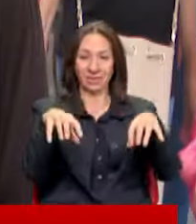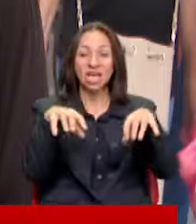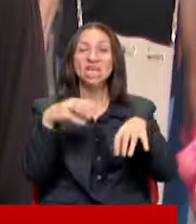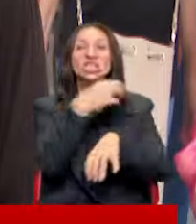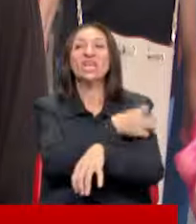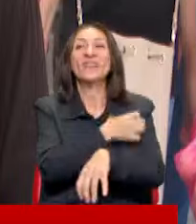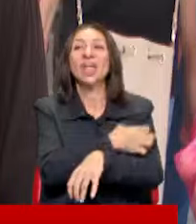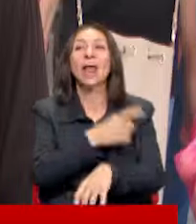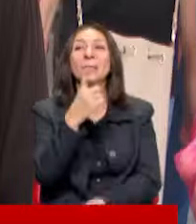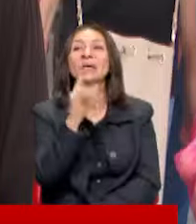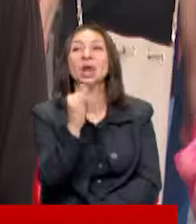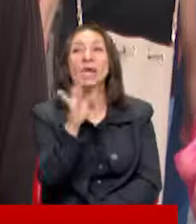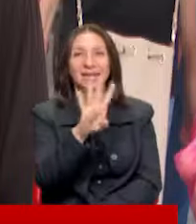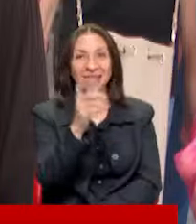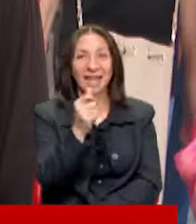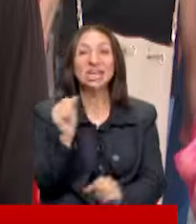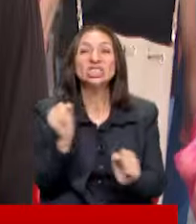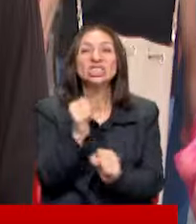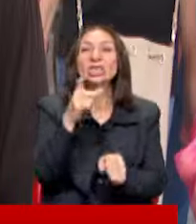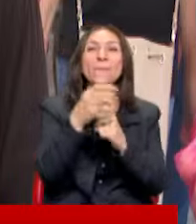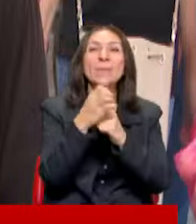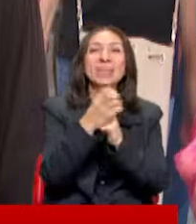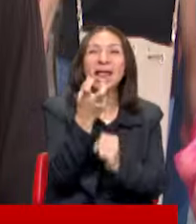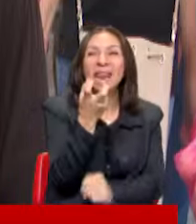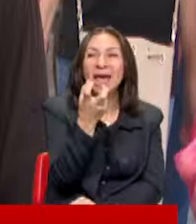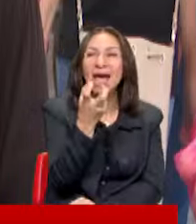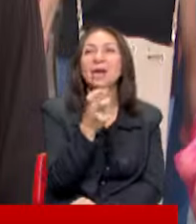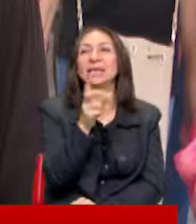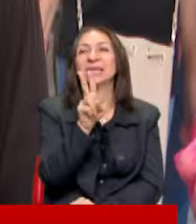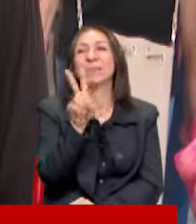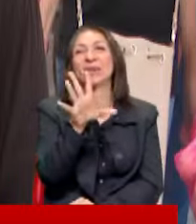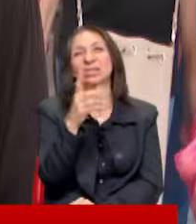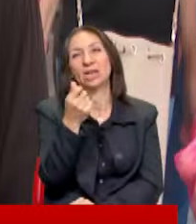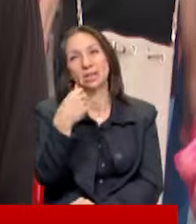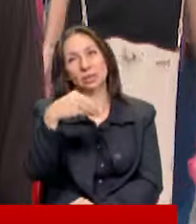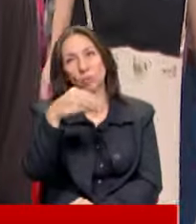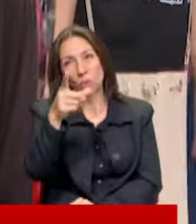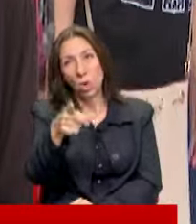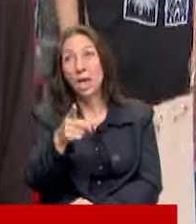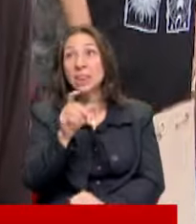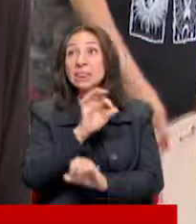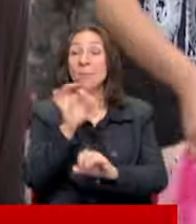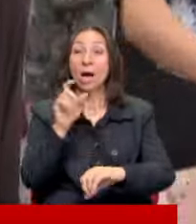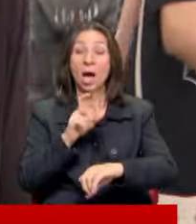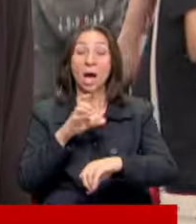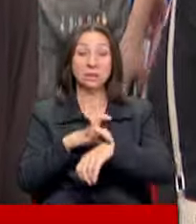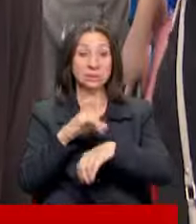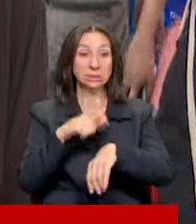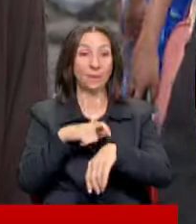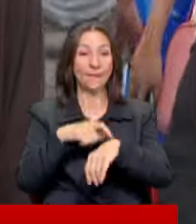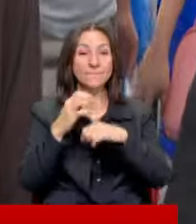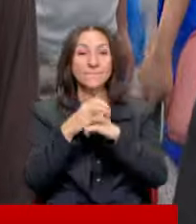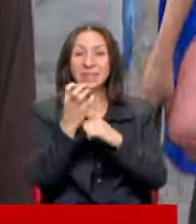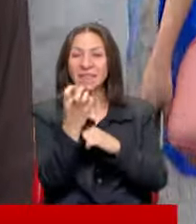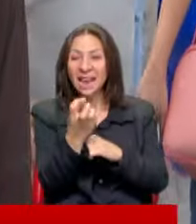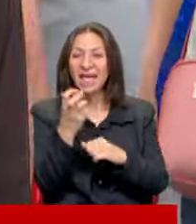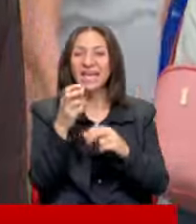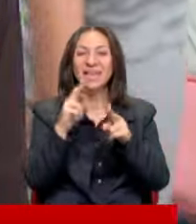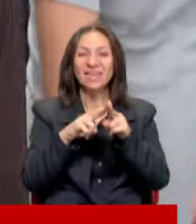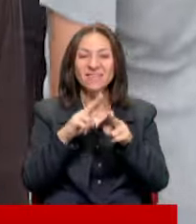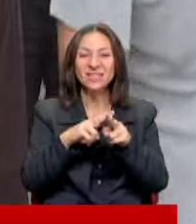şeftalinin kilosu 40 liraya kış meyvesi mandalinanın kilosu İsa 255 liraya satılıyor Tam da hastalık mevsiminde mandalina limon